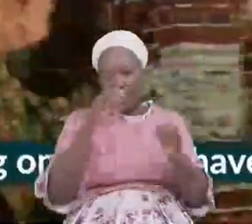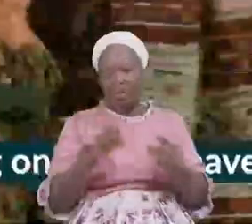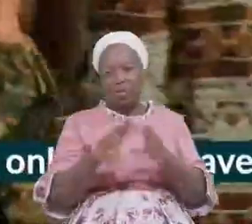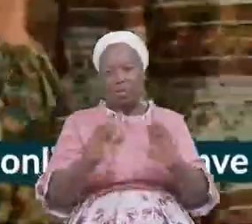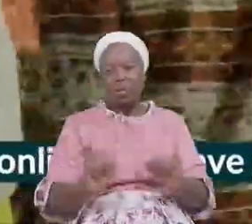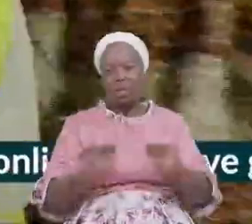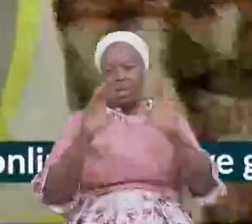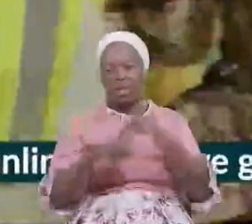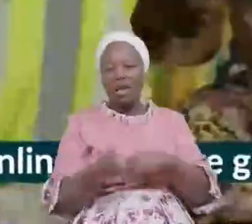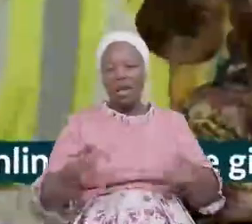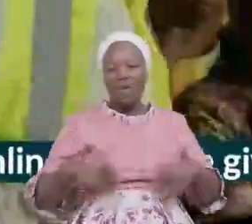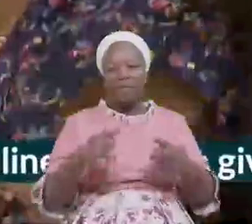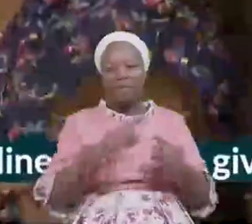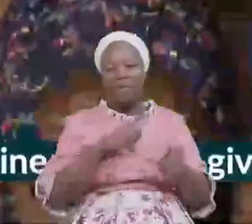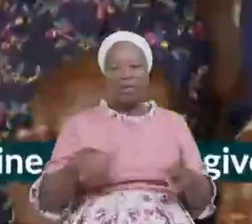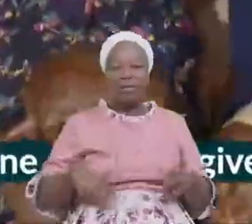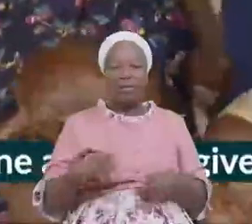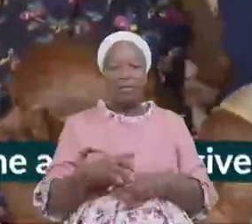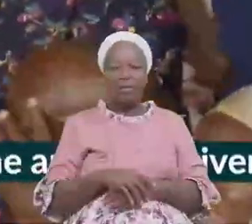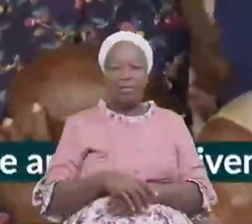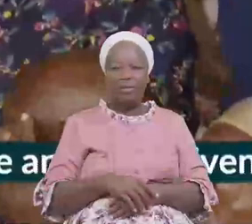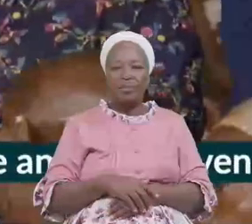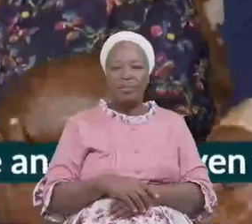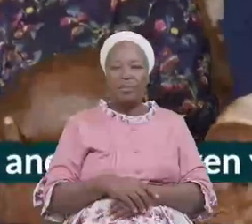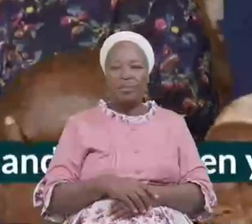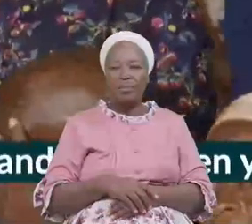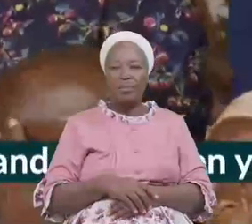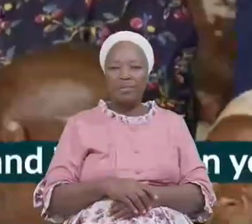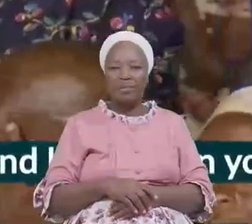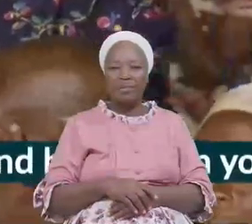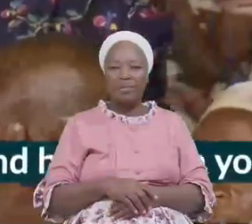qui ont donné leur vie au Seigneur, afin donc de les aider.